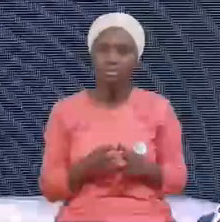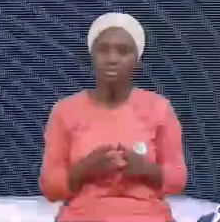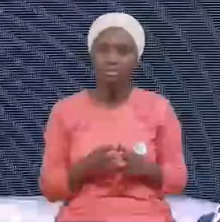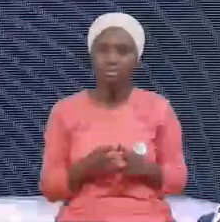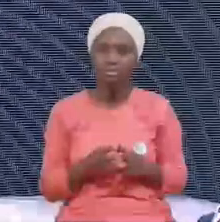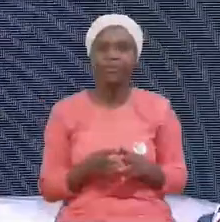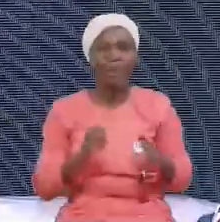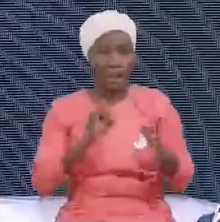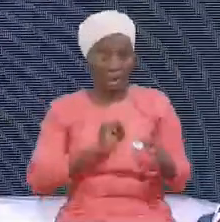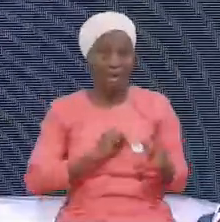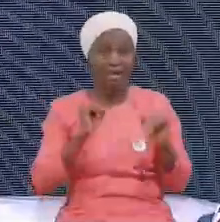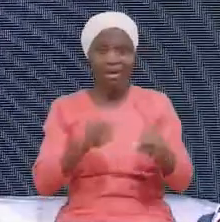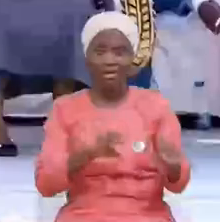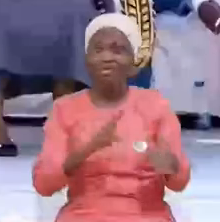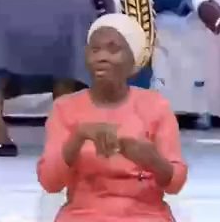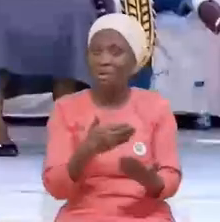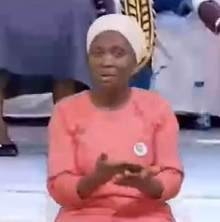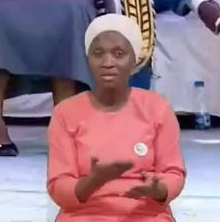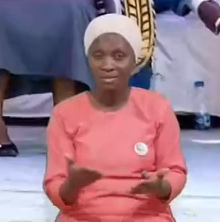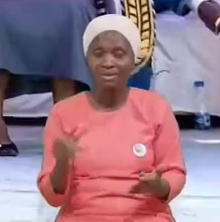Je peux tout faire.